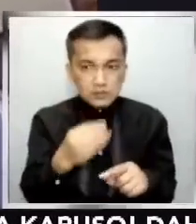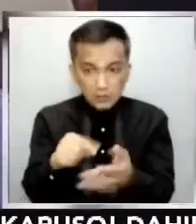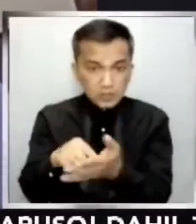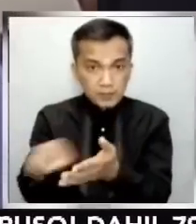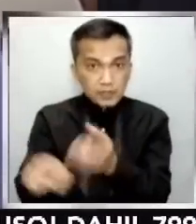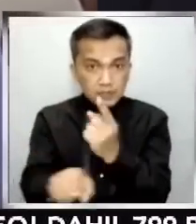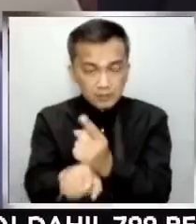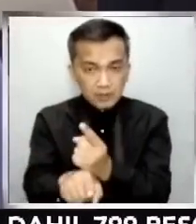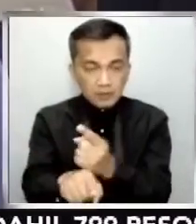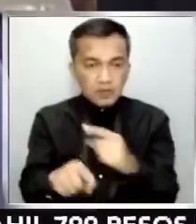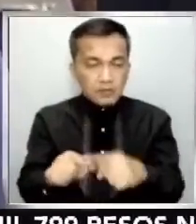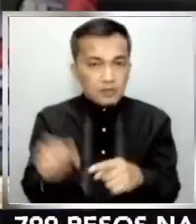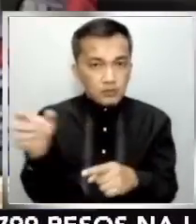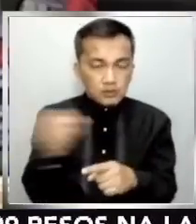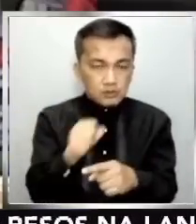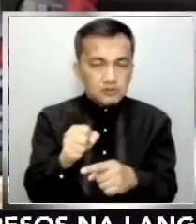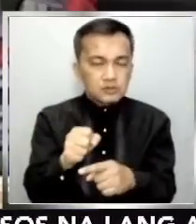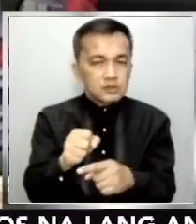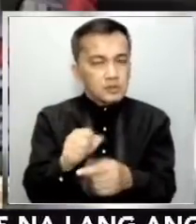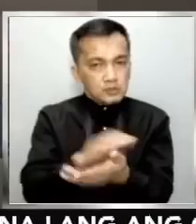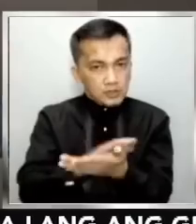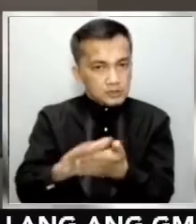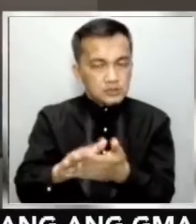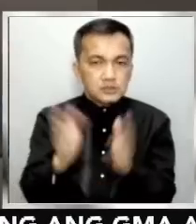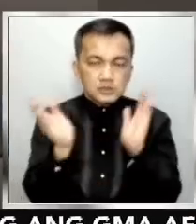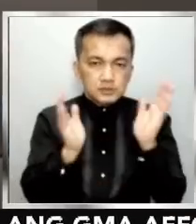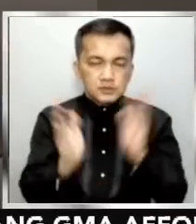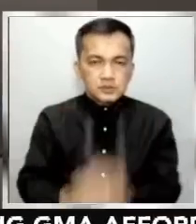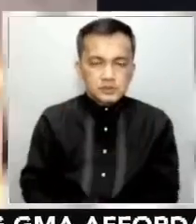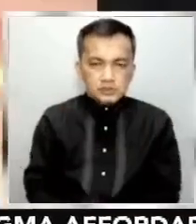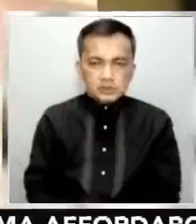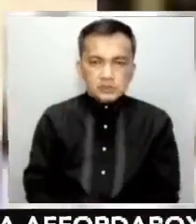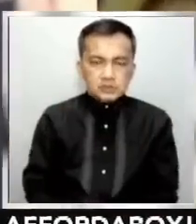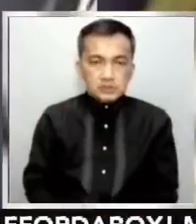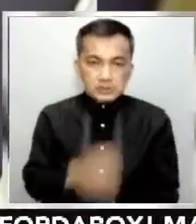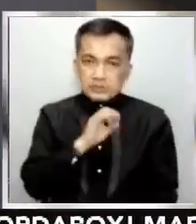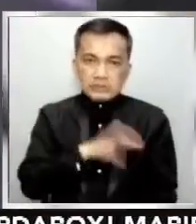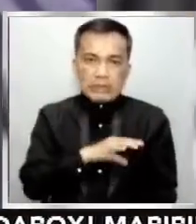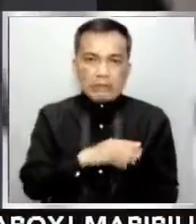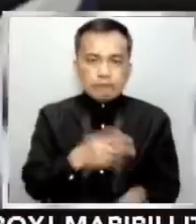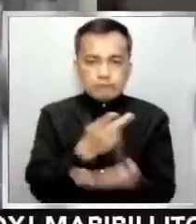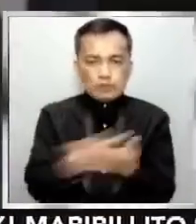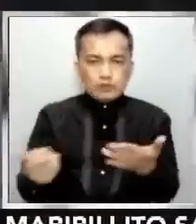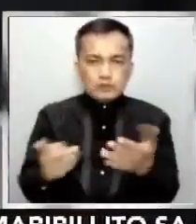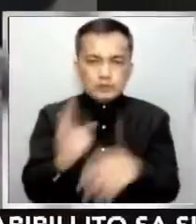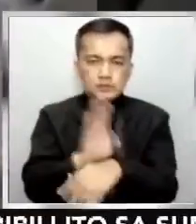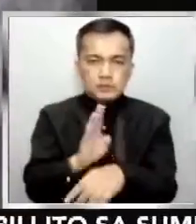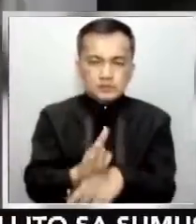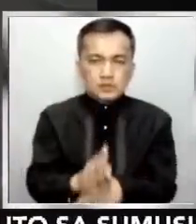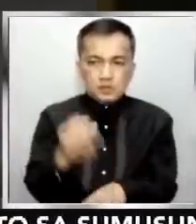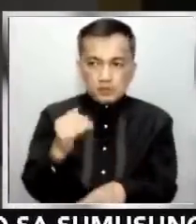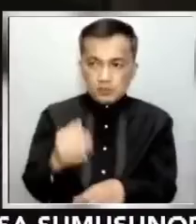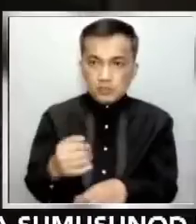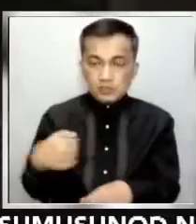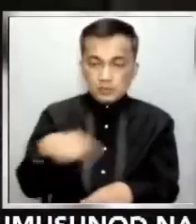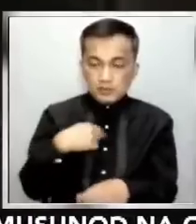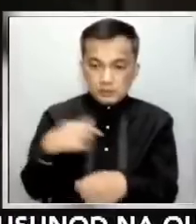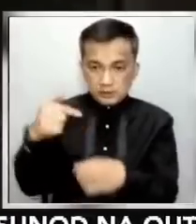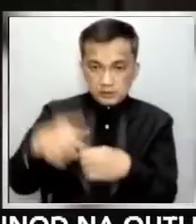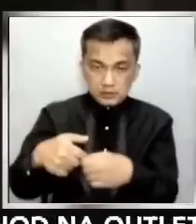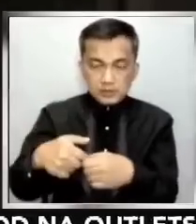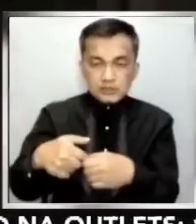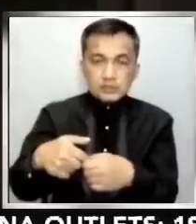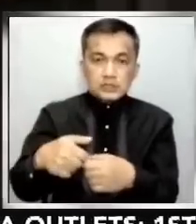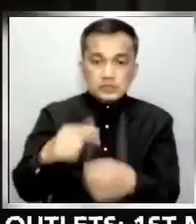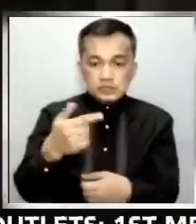kang makuhang magandang serbisyo. Sunog na rin ang kita ng mga negosyo. Kasi nagkakaroon ka kami ng gasolina sa generator, pinapaandar namin